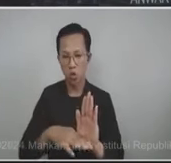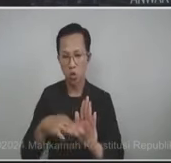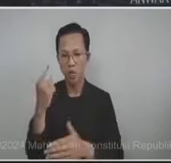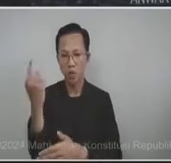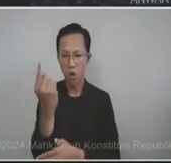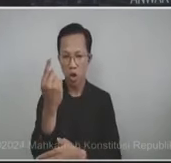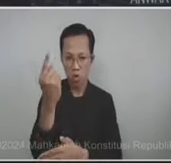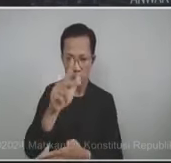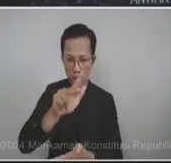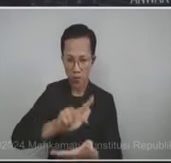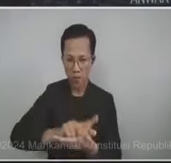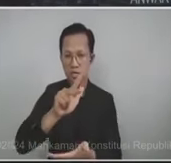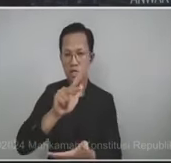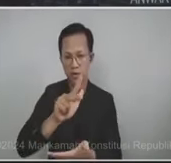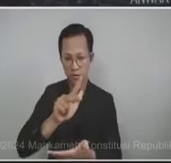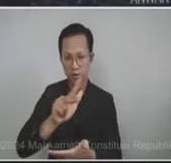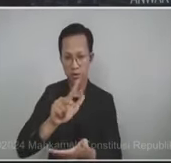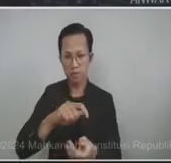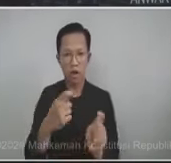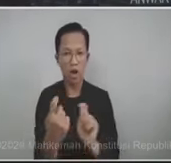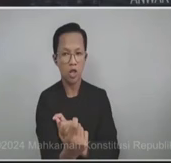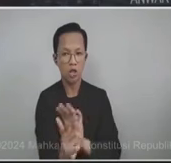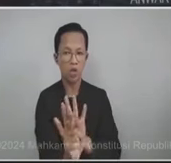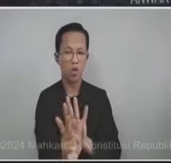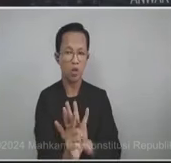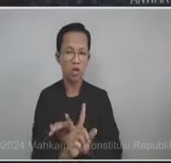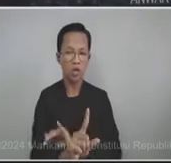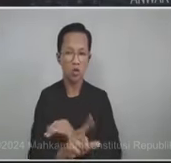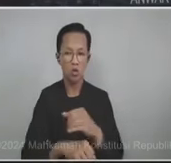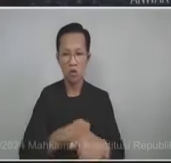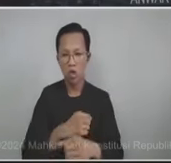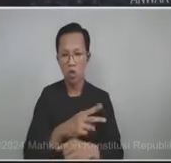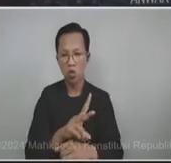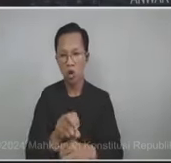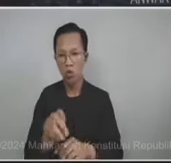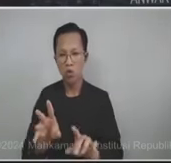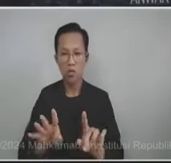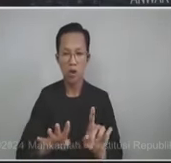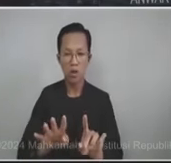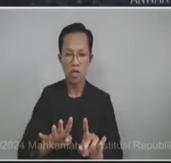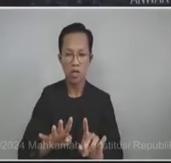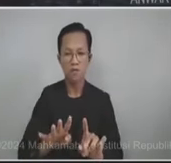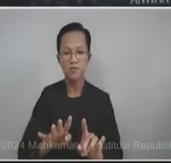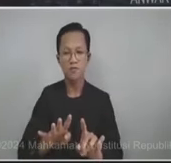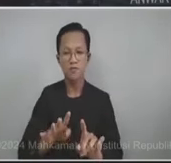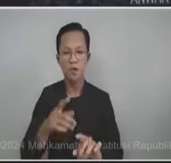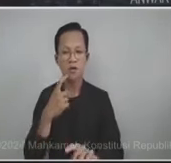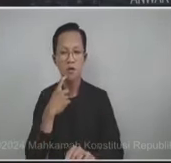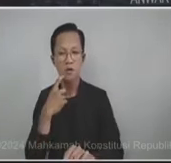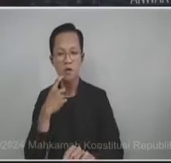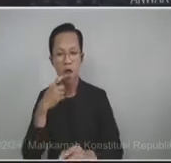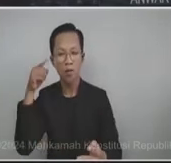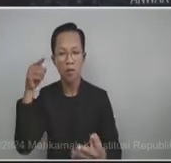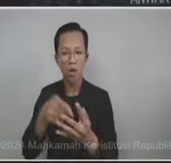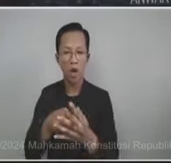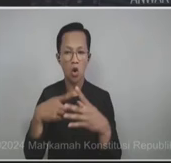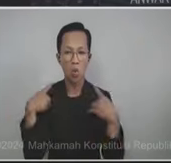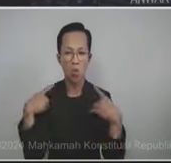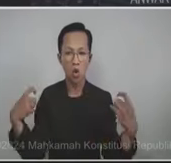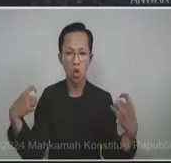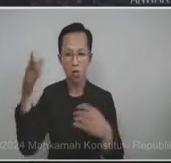peraturan pemerintah pengganti undang-undang Nomor 1 Tahun 2014 tentang pemilihan gubernur